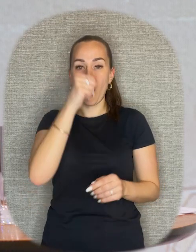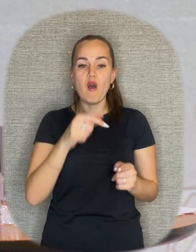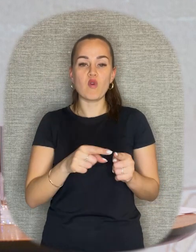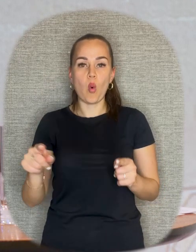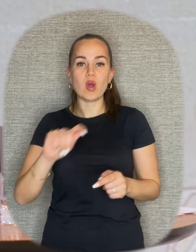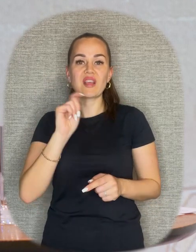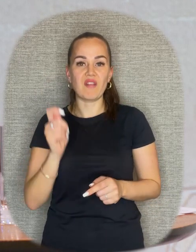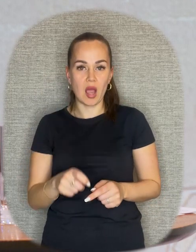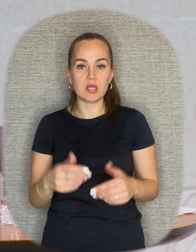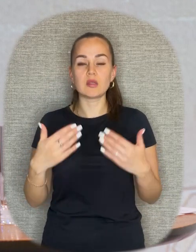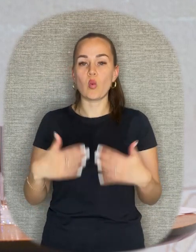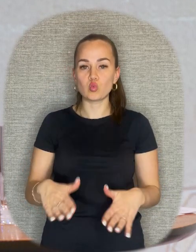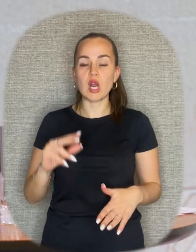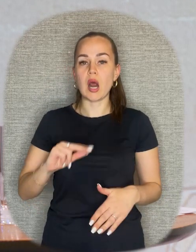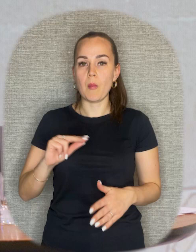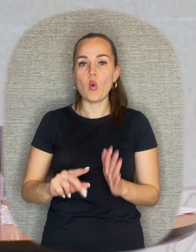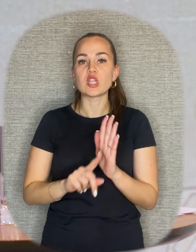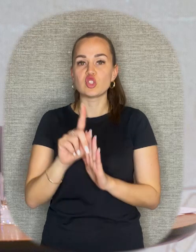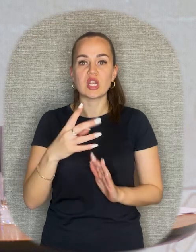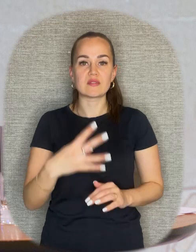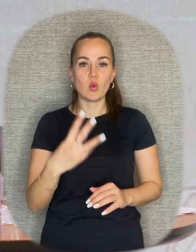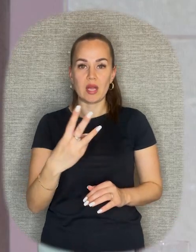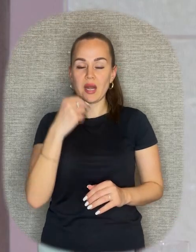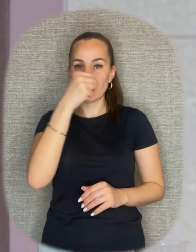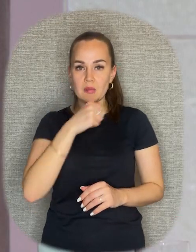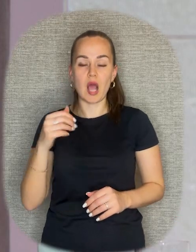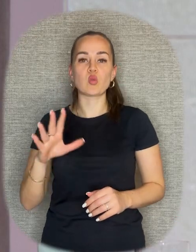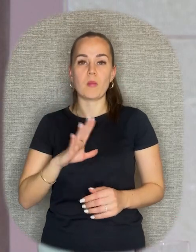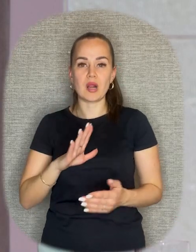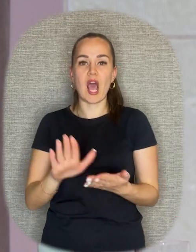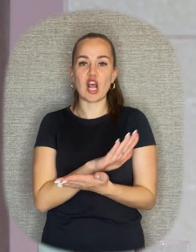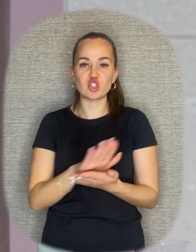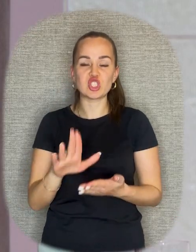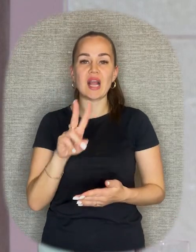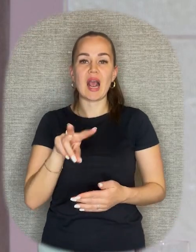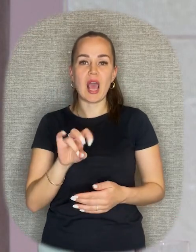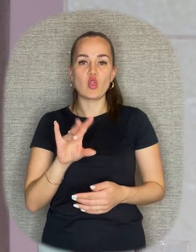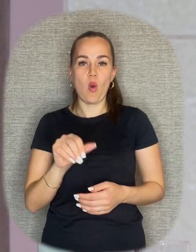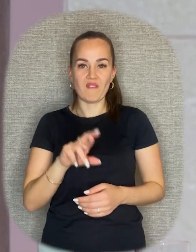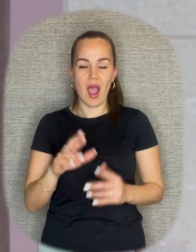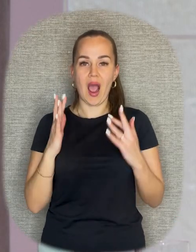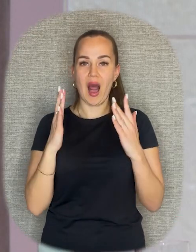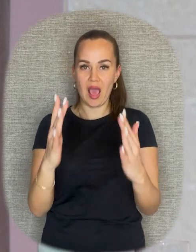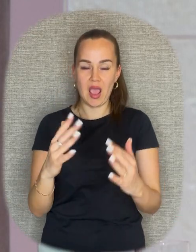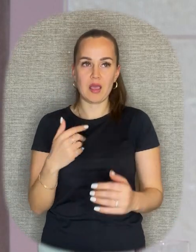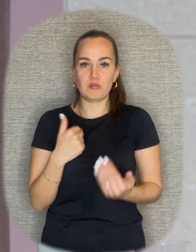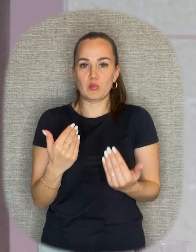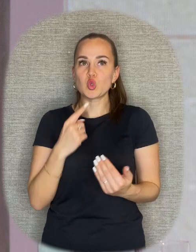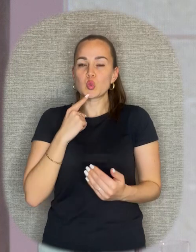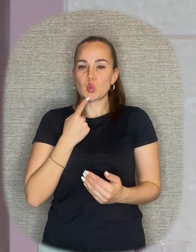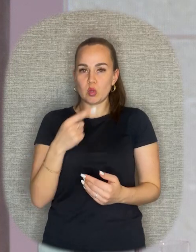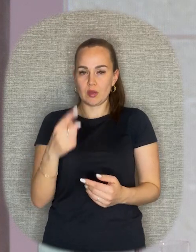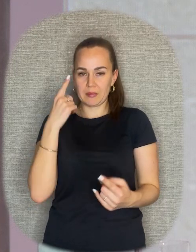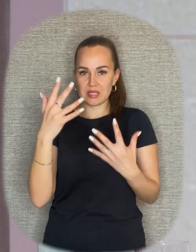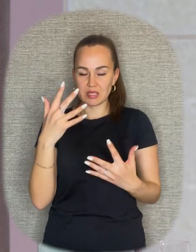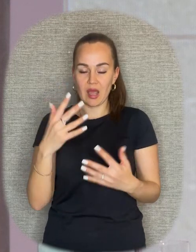самой мемориальной стены но принцип остался прежним также в годы войны уже Работа началась в